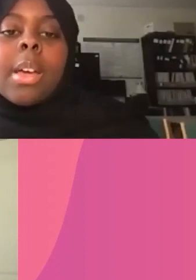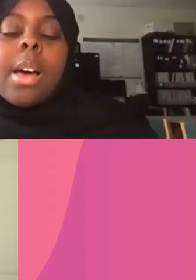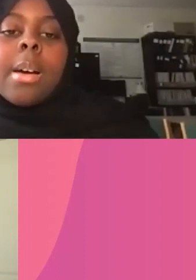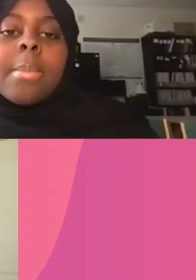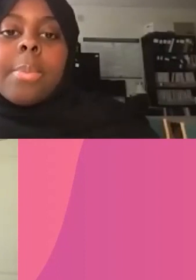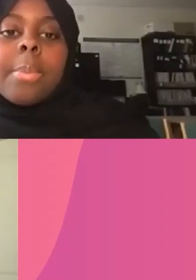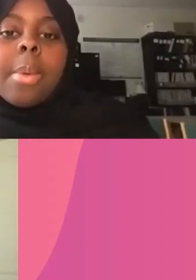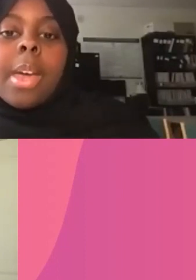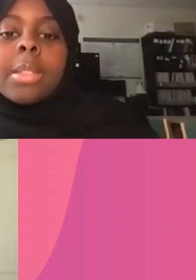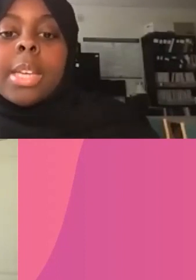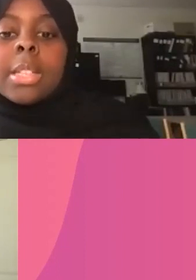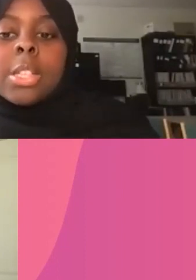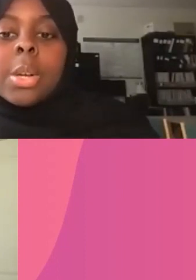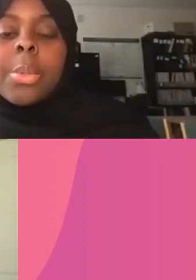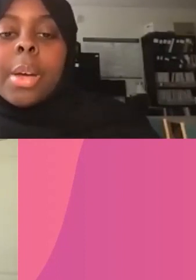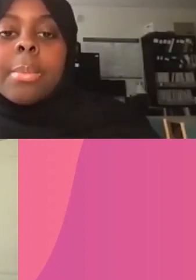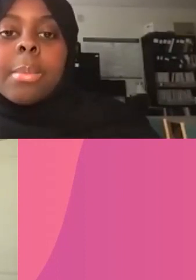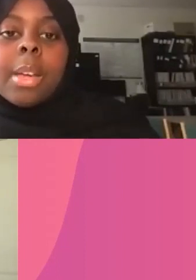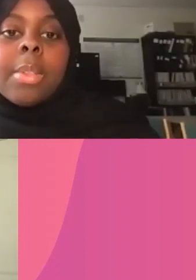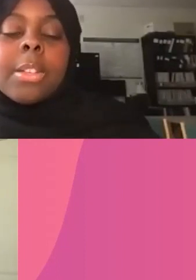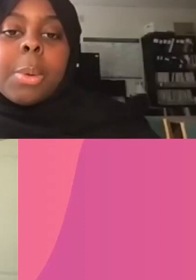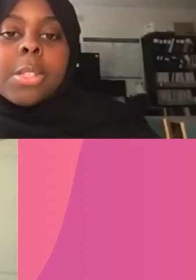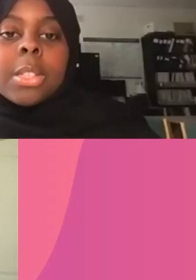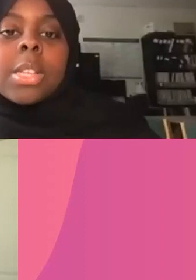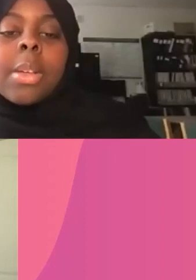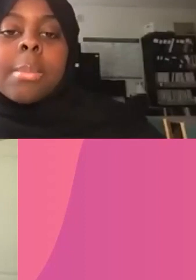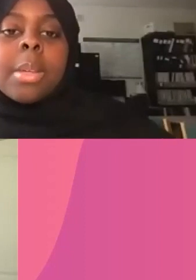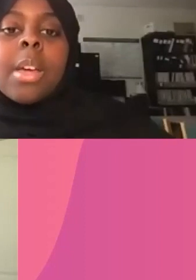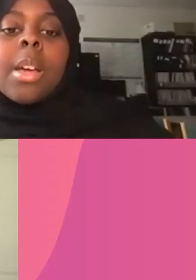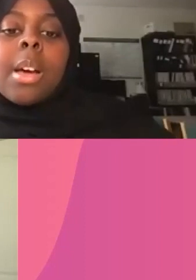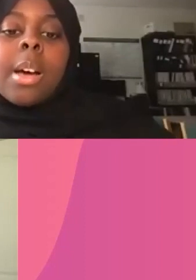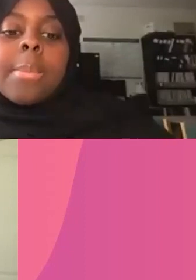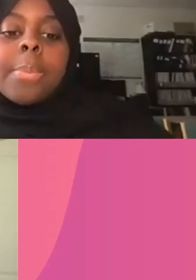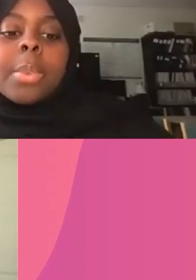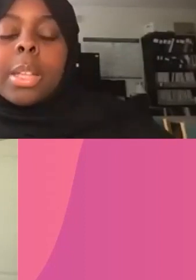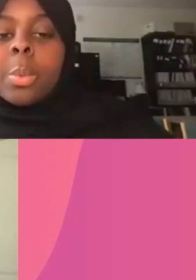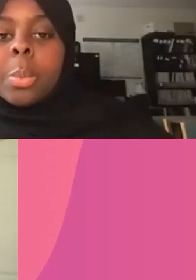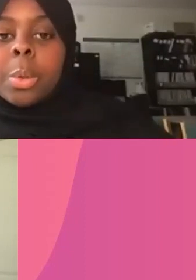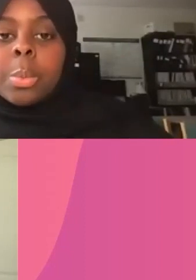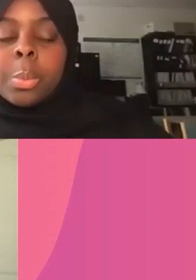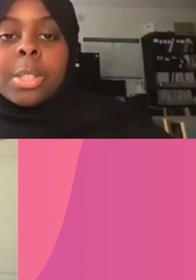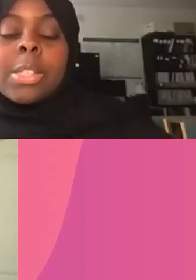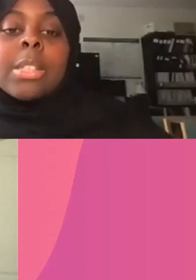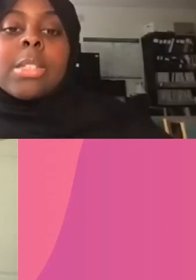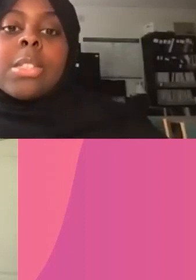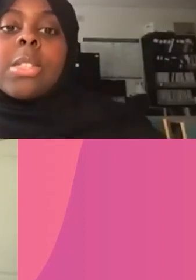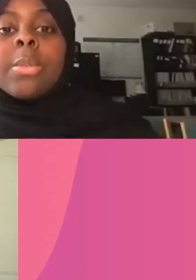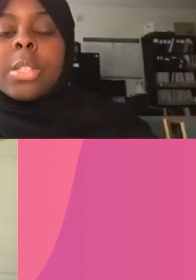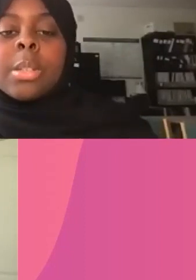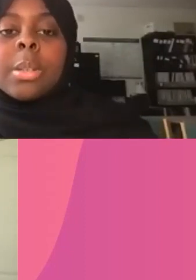Je voulais en gros approcher ces personnes euh, comme étant des personnes